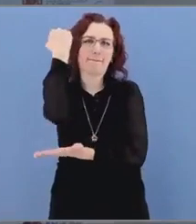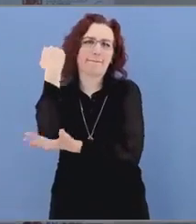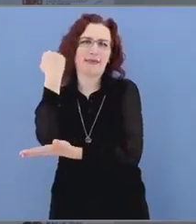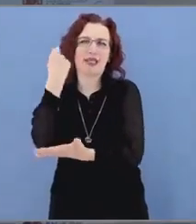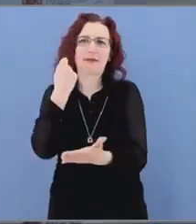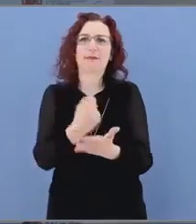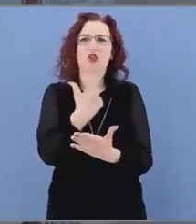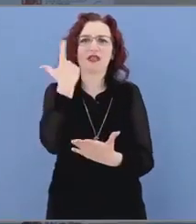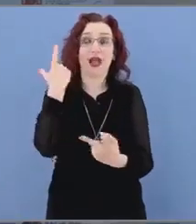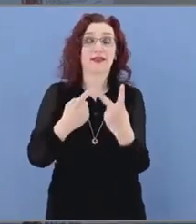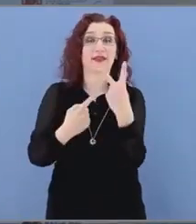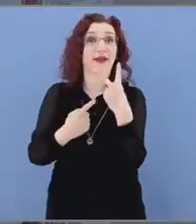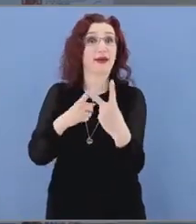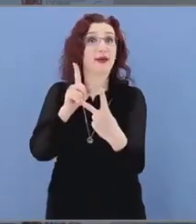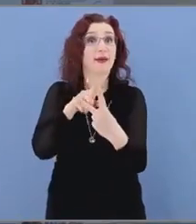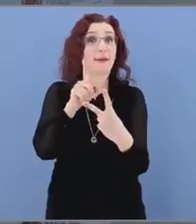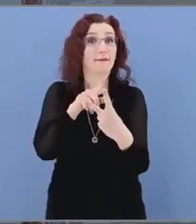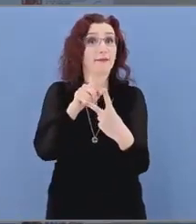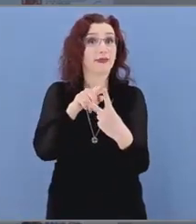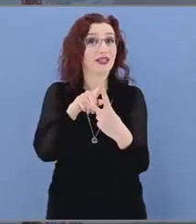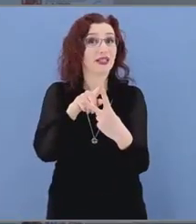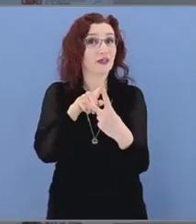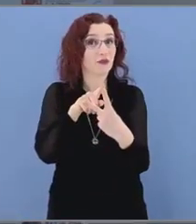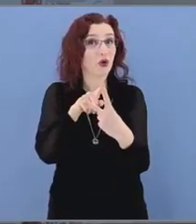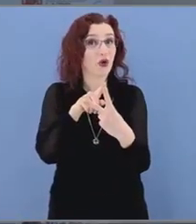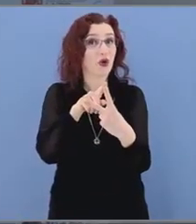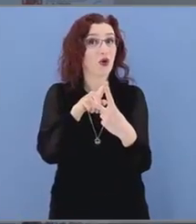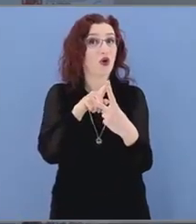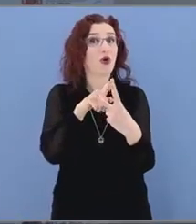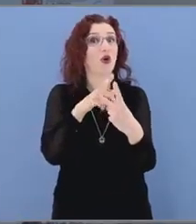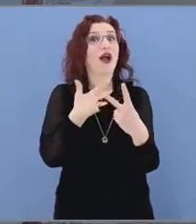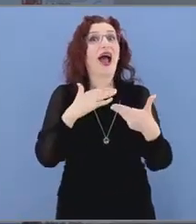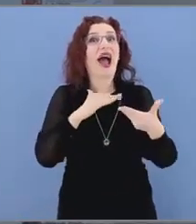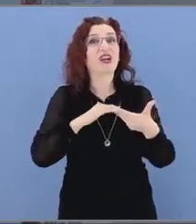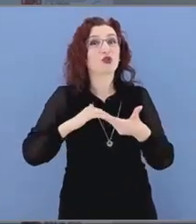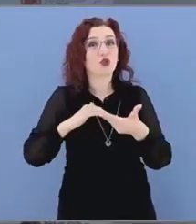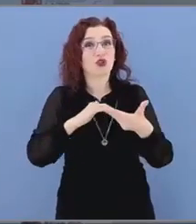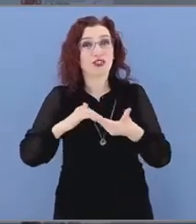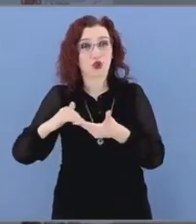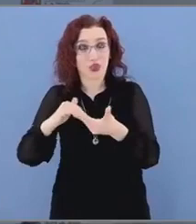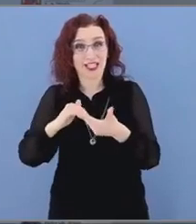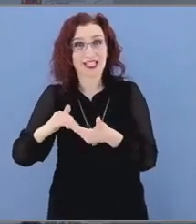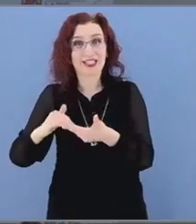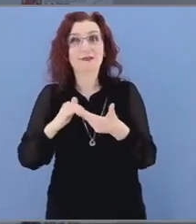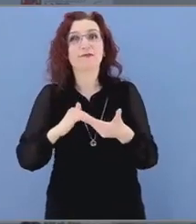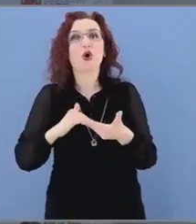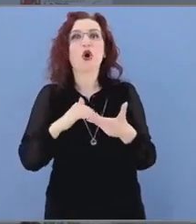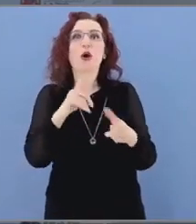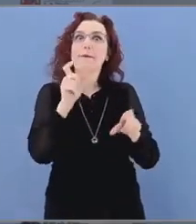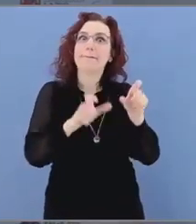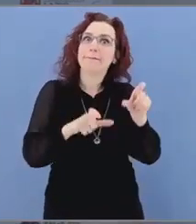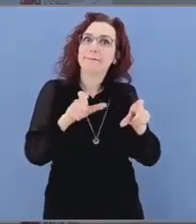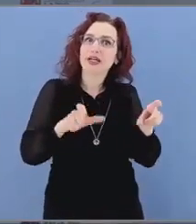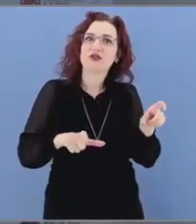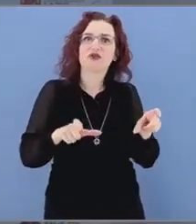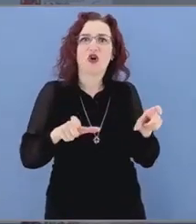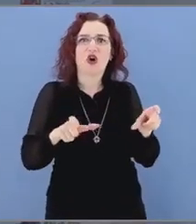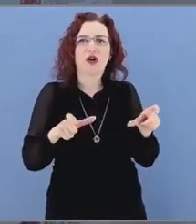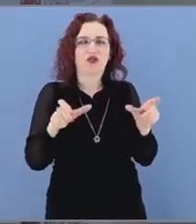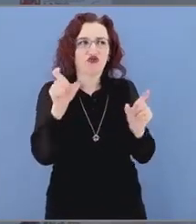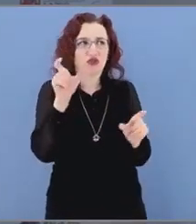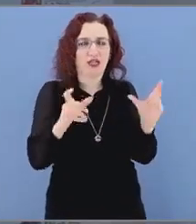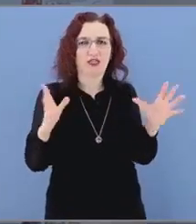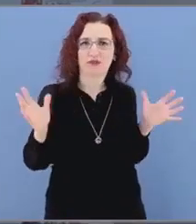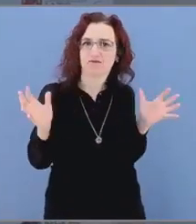calcio sociale, la presenza dell'associazionismo, dei cittadini che si organizzano, perché grazie a questa esperienza